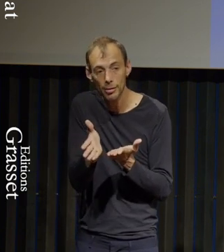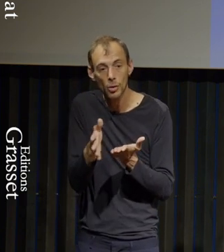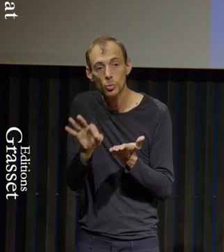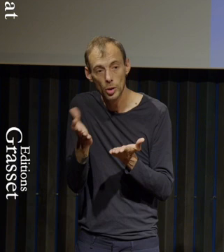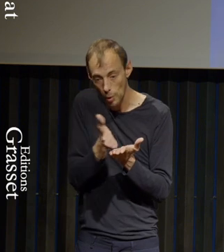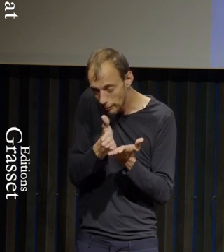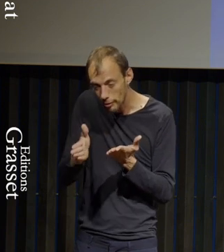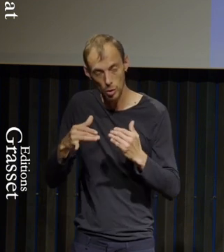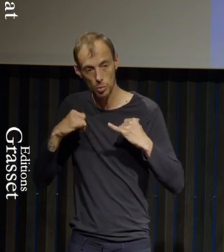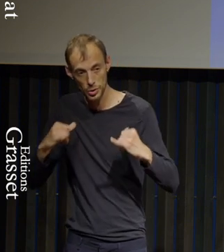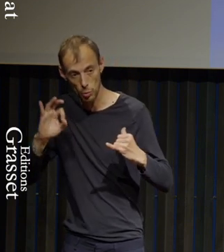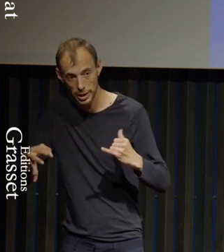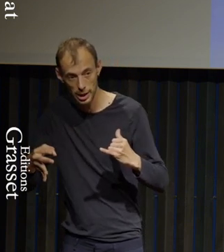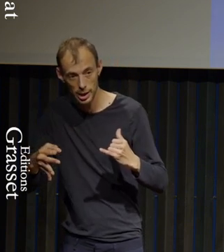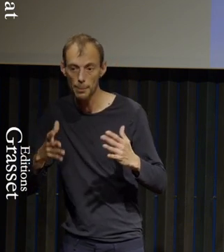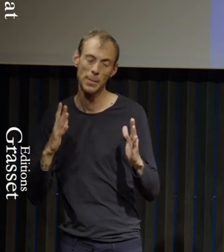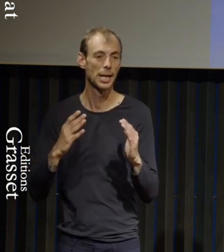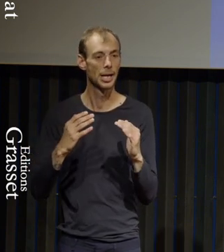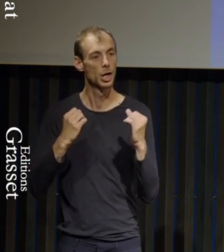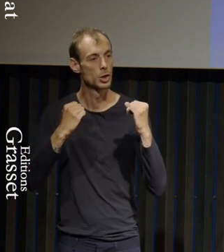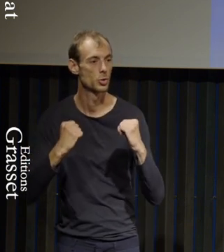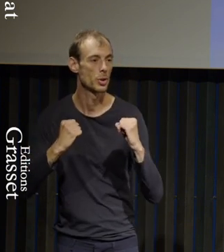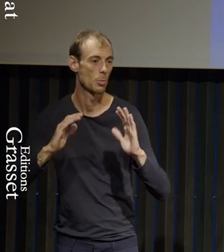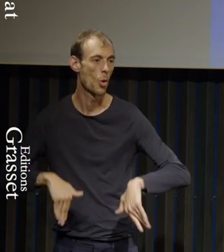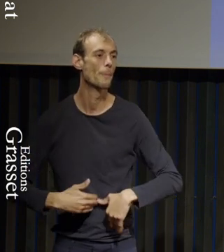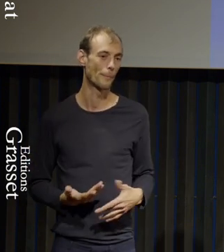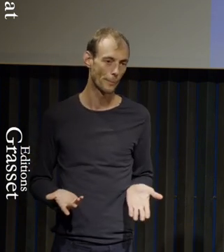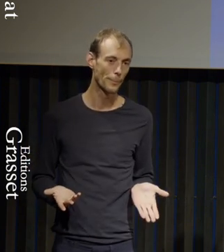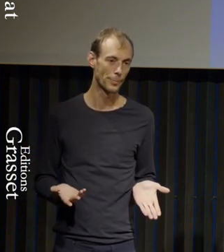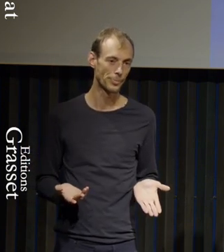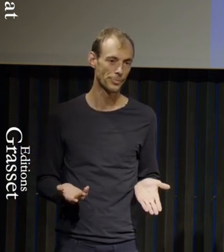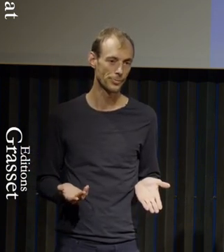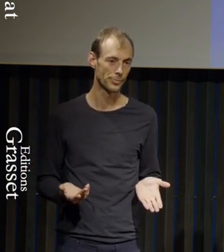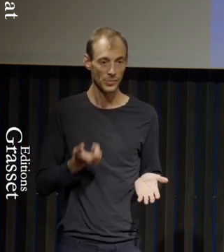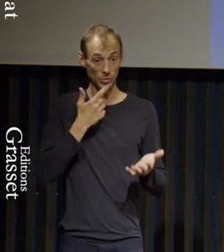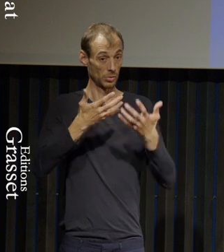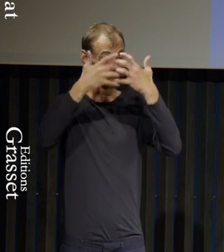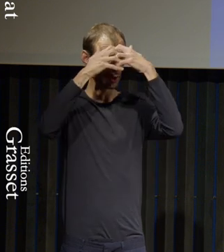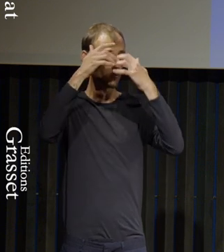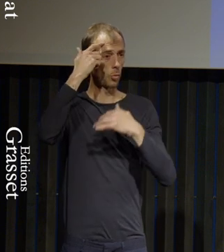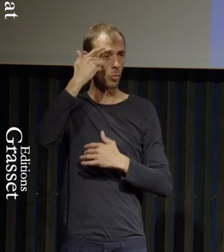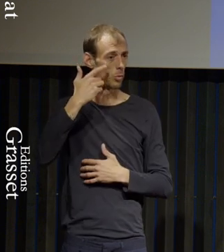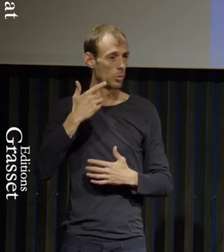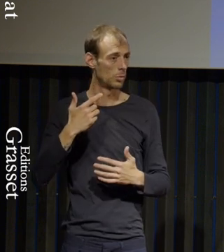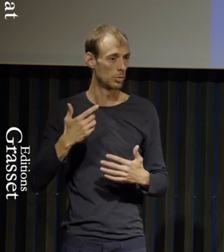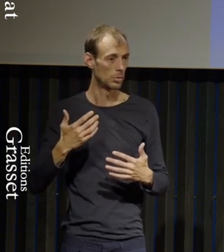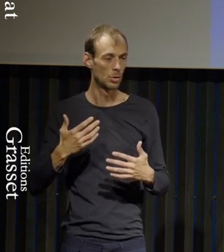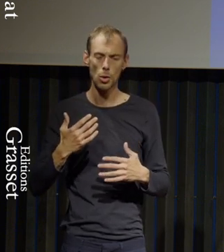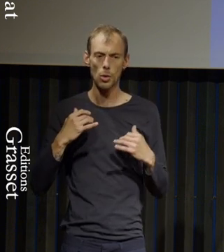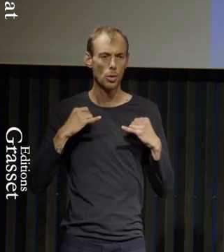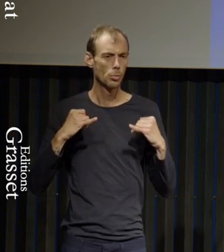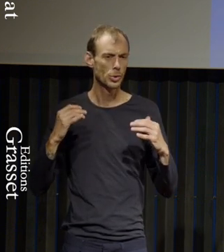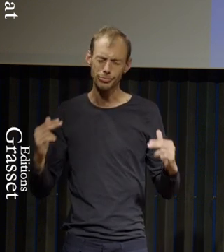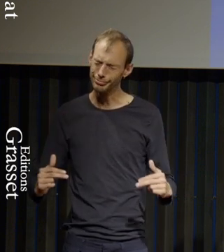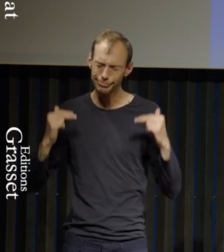aux dépens de la robustesse. Notre cerveau, il est devenu finalement tellement puissant qu'il a